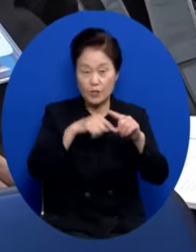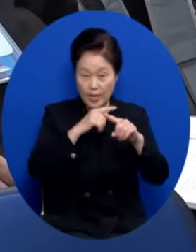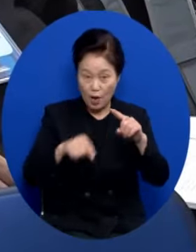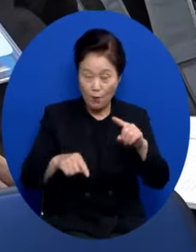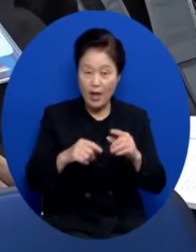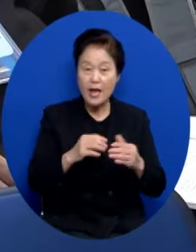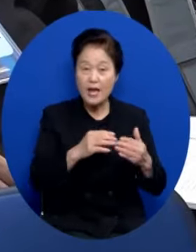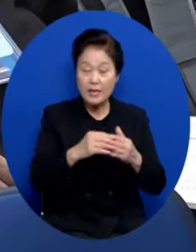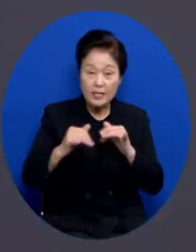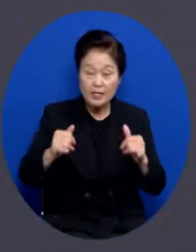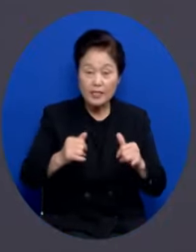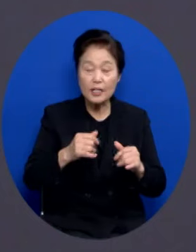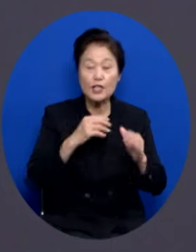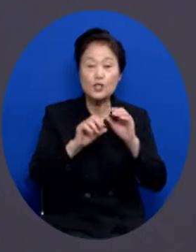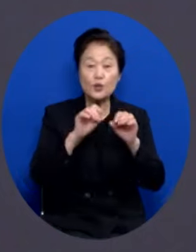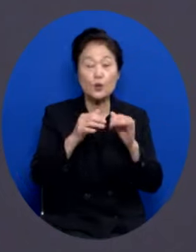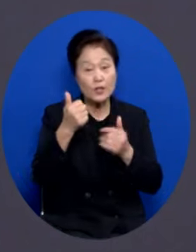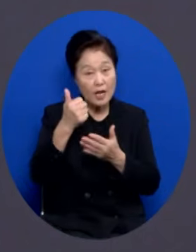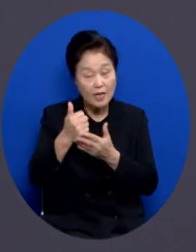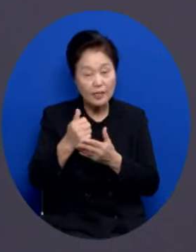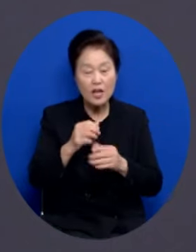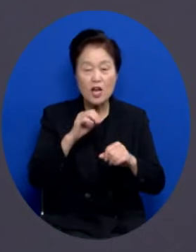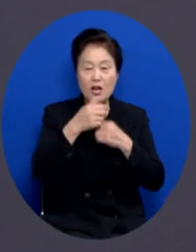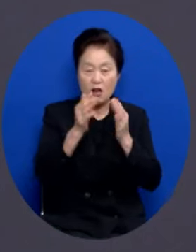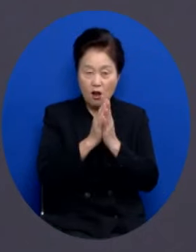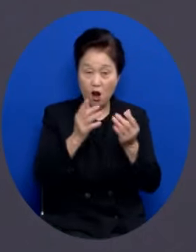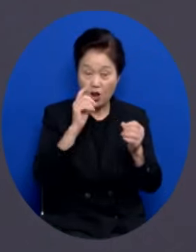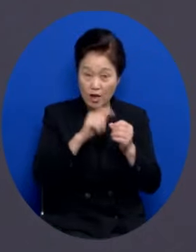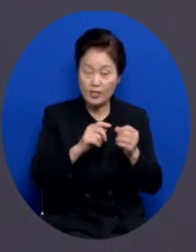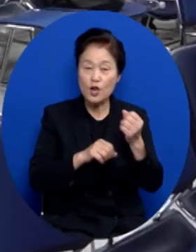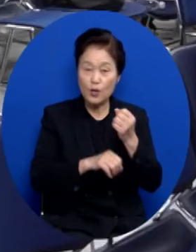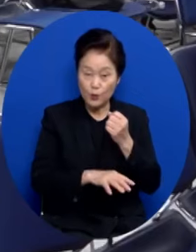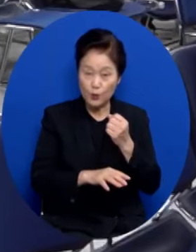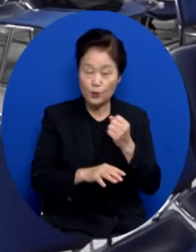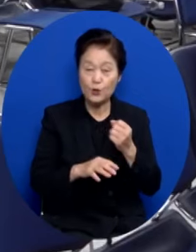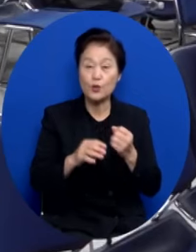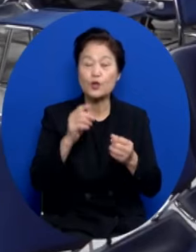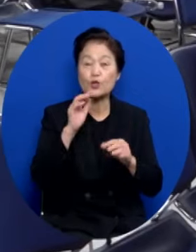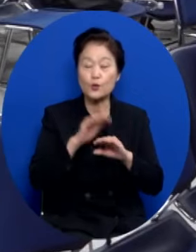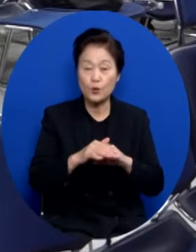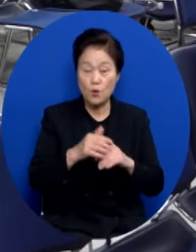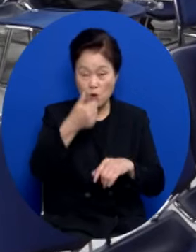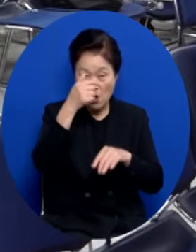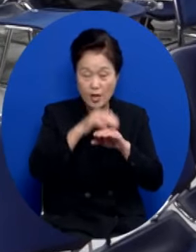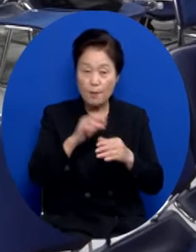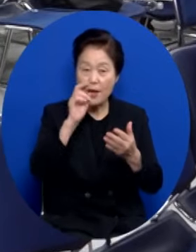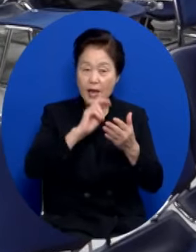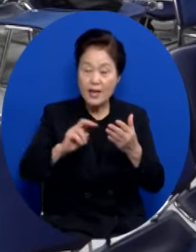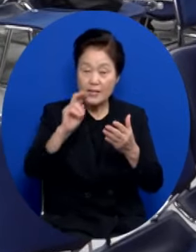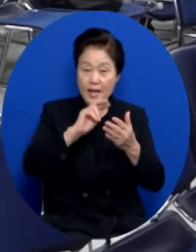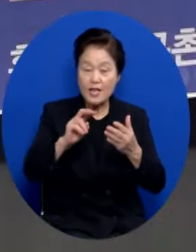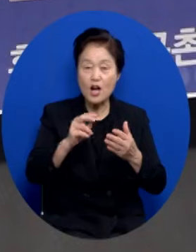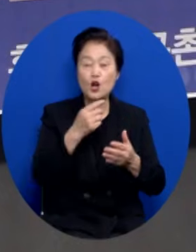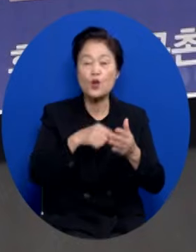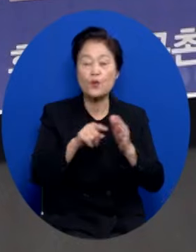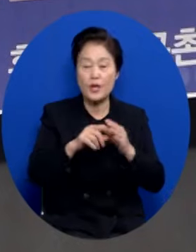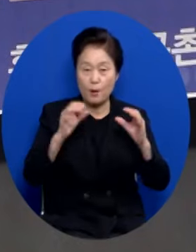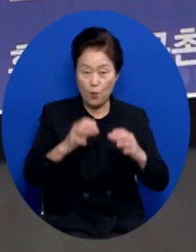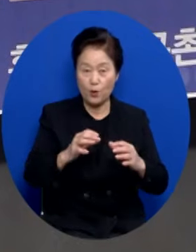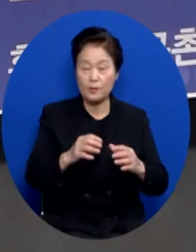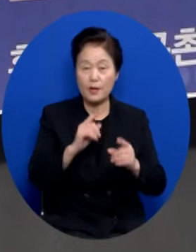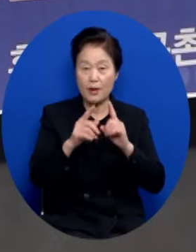리더 백나궁 선교사는 성경적 근거를 바탕으로 예배찬양의 본질을 재정립하기 위한 자리라며 이번